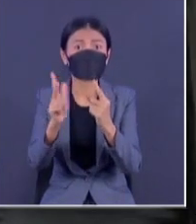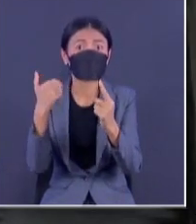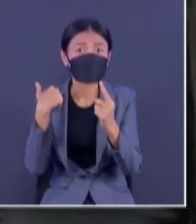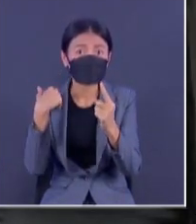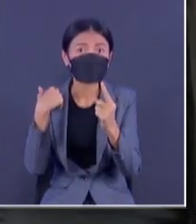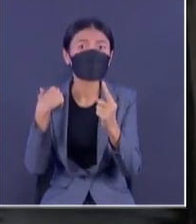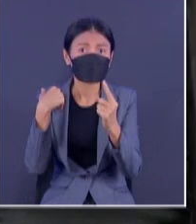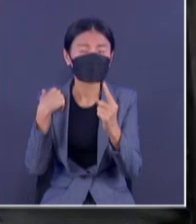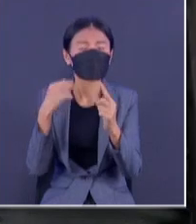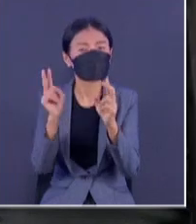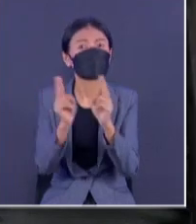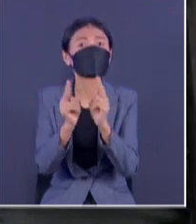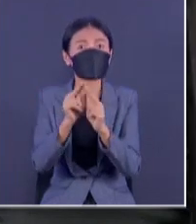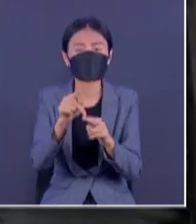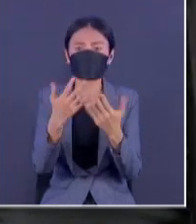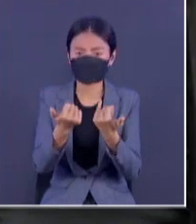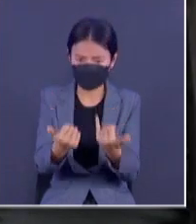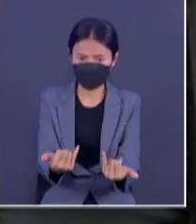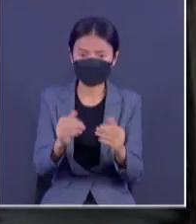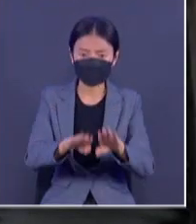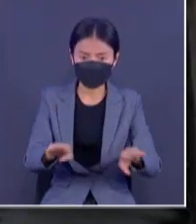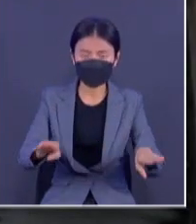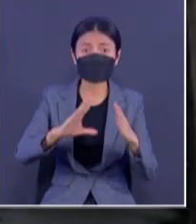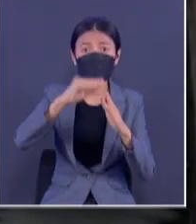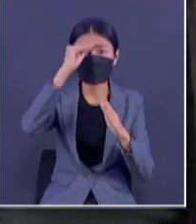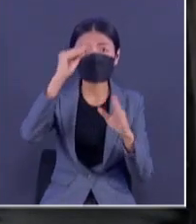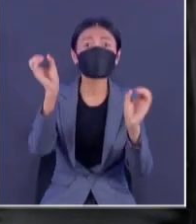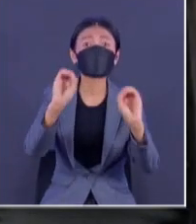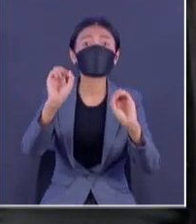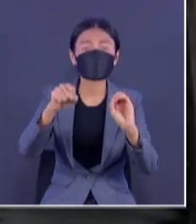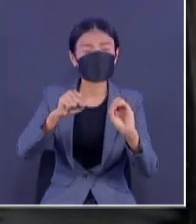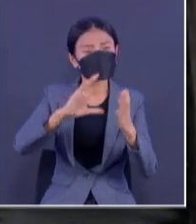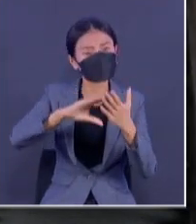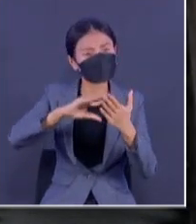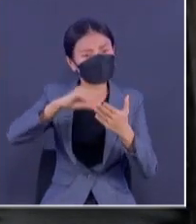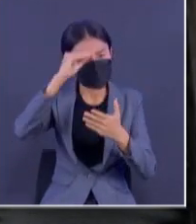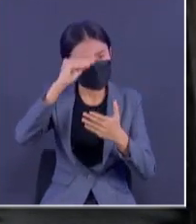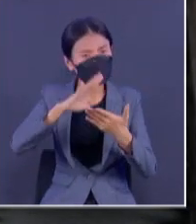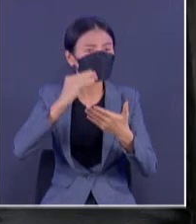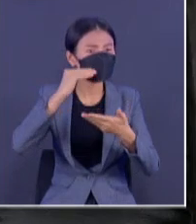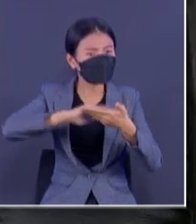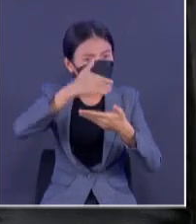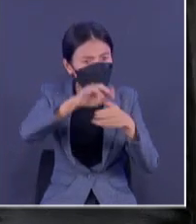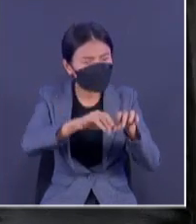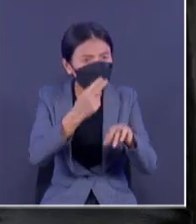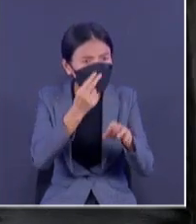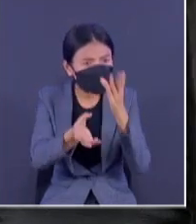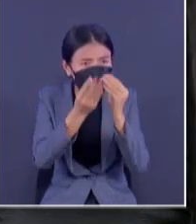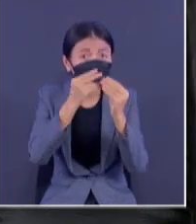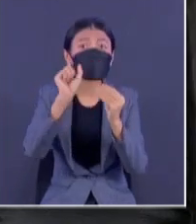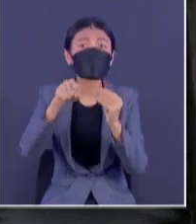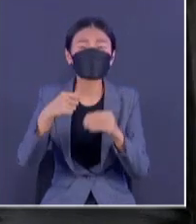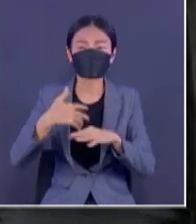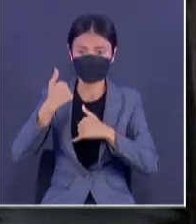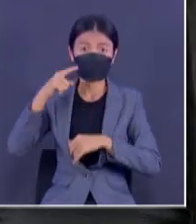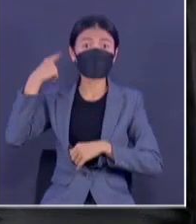ด็กที่ไม่เรียนหนังสือหรือเรียนออนไลน์นะครับอยู่พอสมควรก็จะประสานทางผ่านทาง